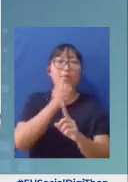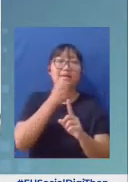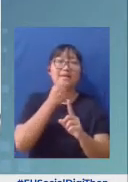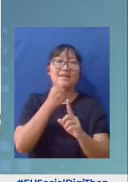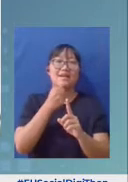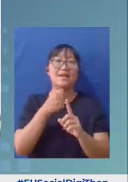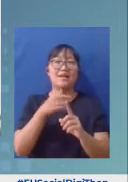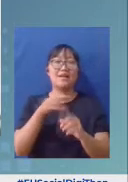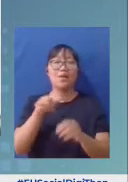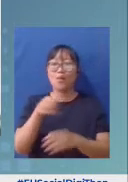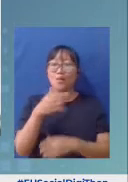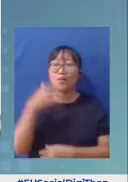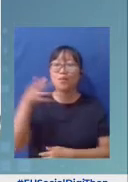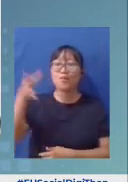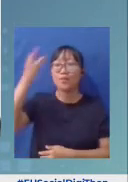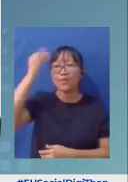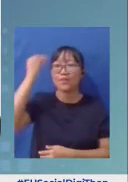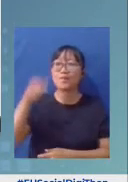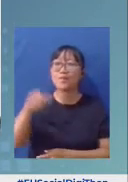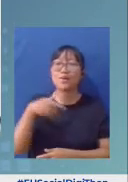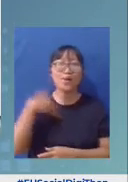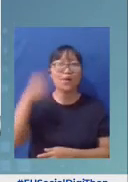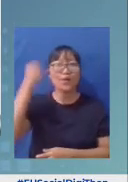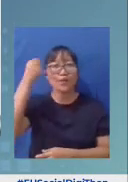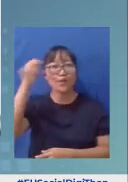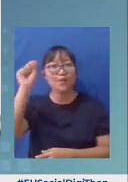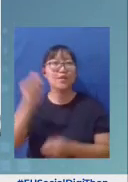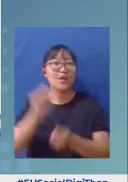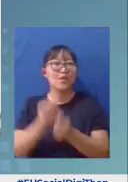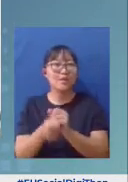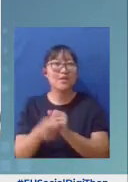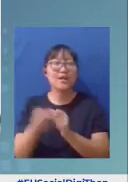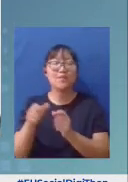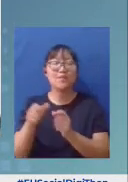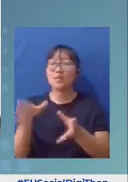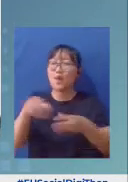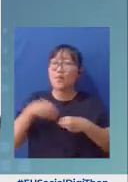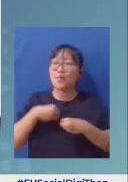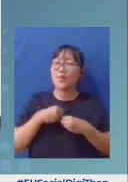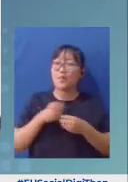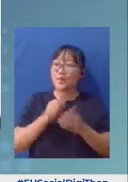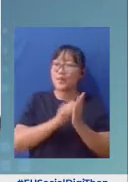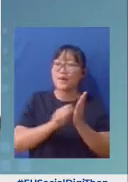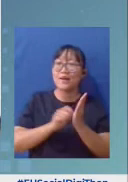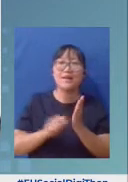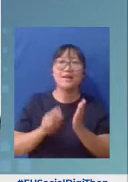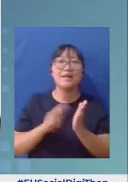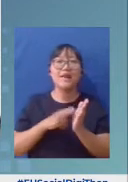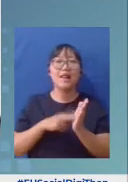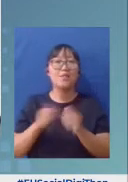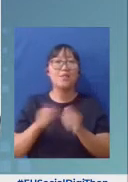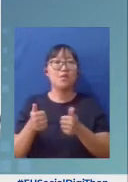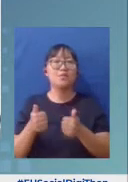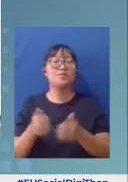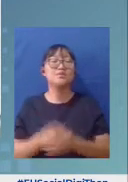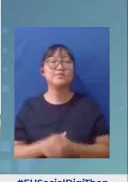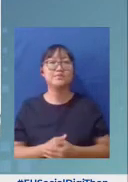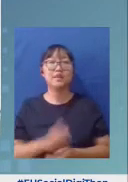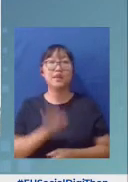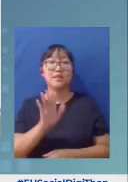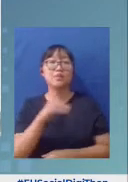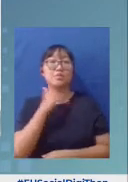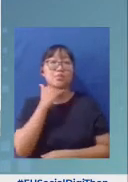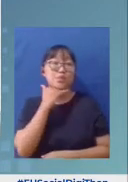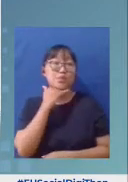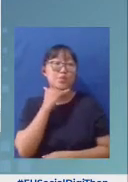langsung dapat nilai 100 saya Bu gitu ya. Baik, terima kasih Bu, monggo nanti tetap menunggu di sana karena nanti kita akan masih ada sesi yang lainnya ya Bu ya.